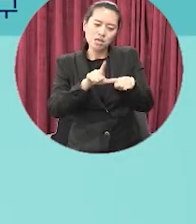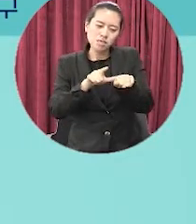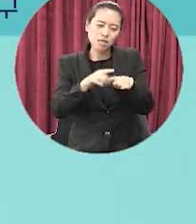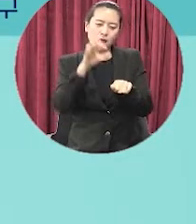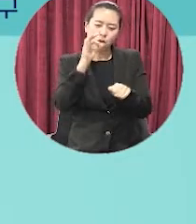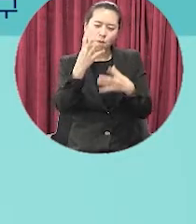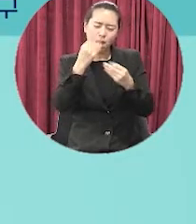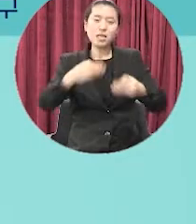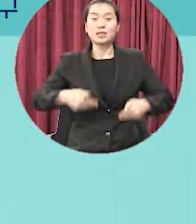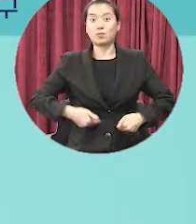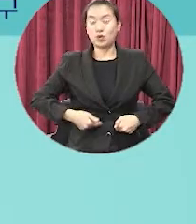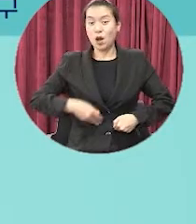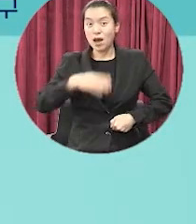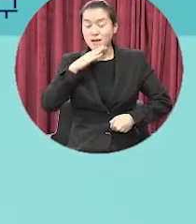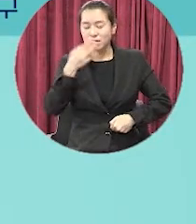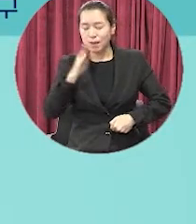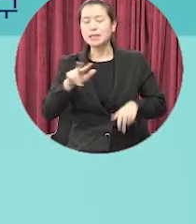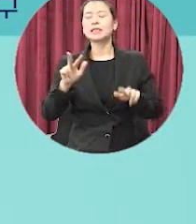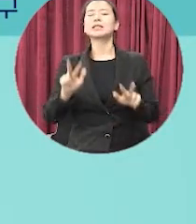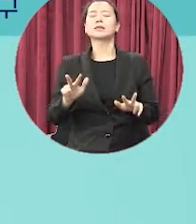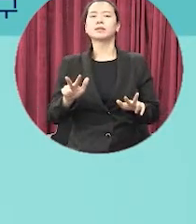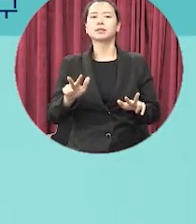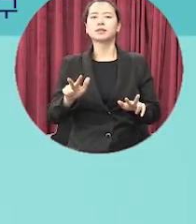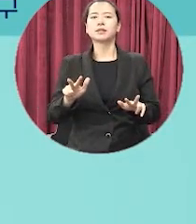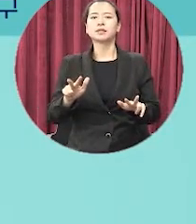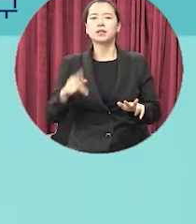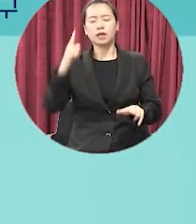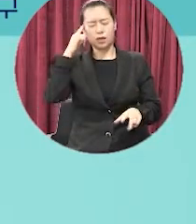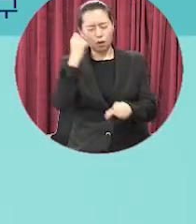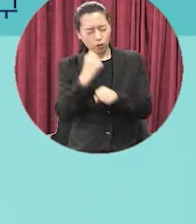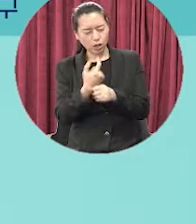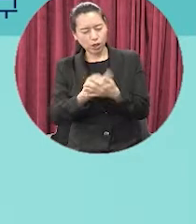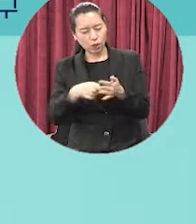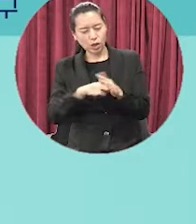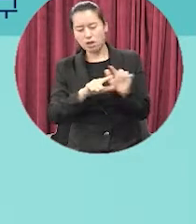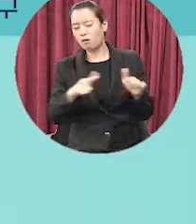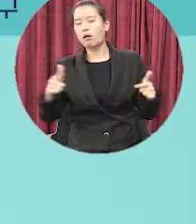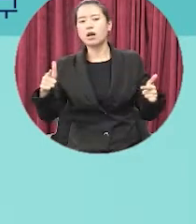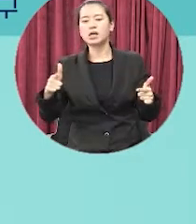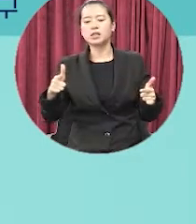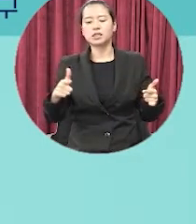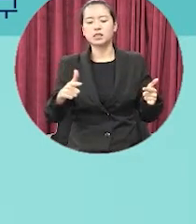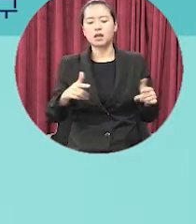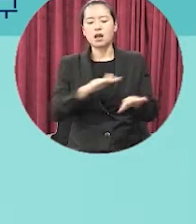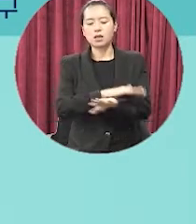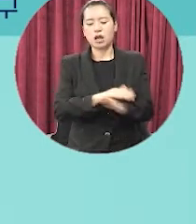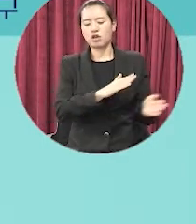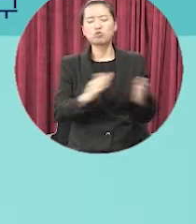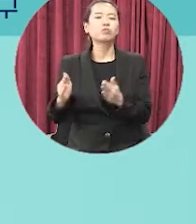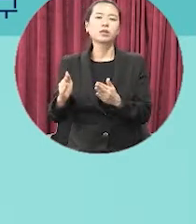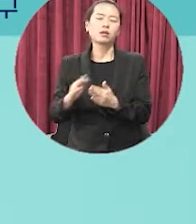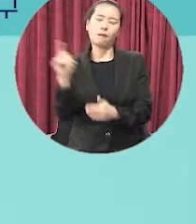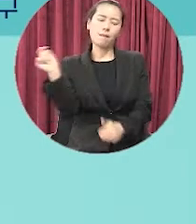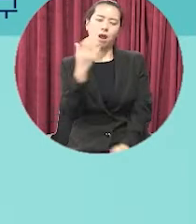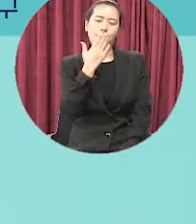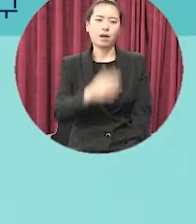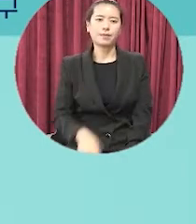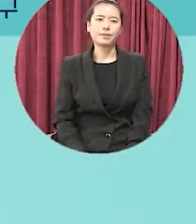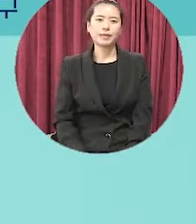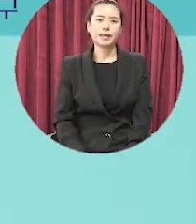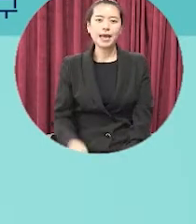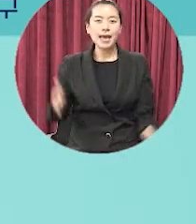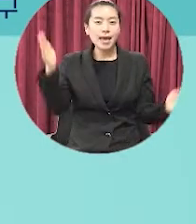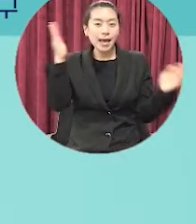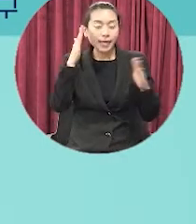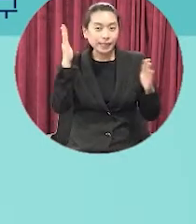들었는데 파에서 용 보니까 너무 빠르 거든요 신뢰로 저희가 그 학생 대꾸가